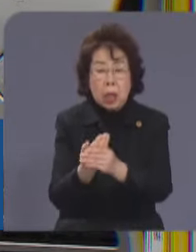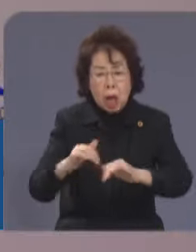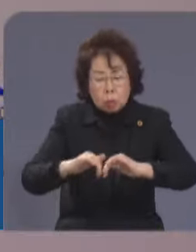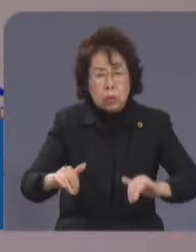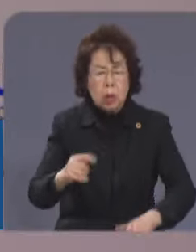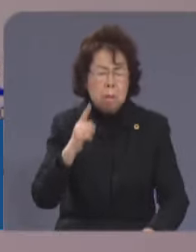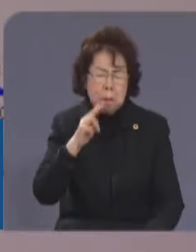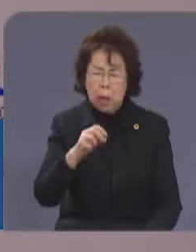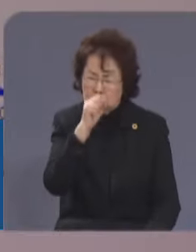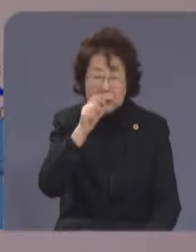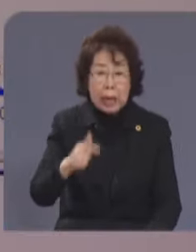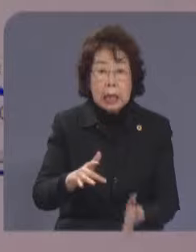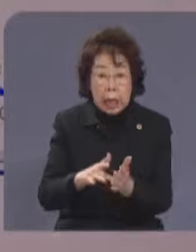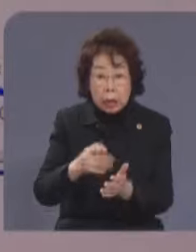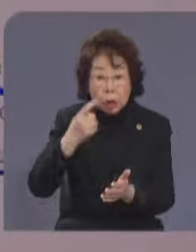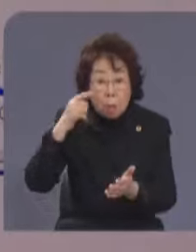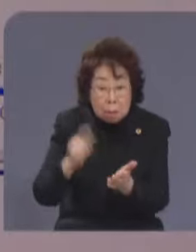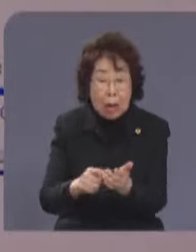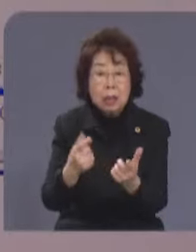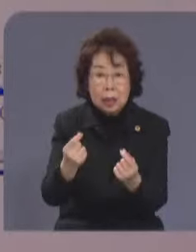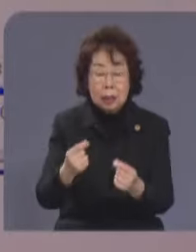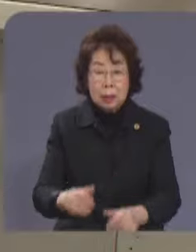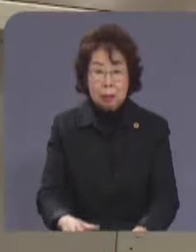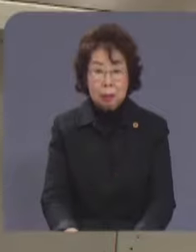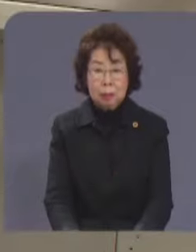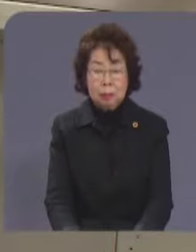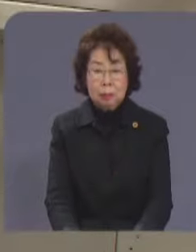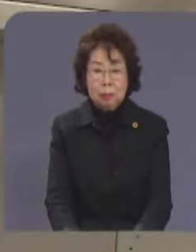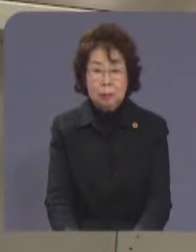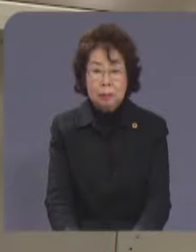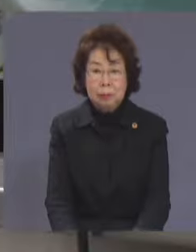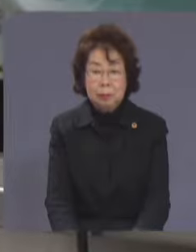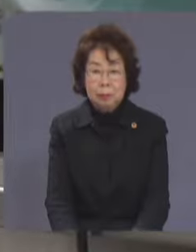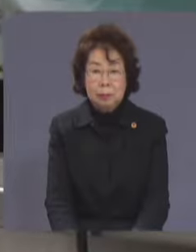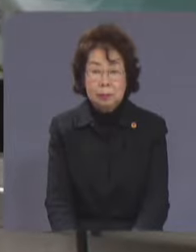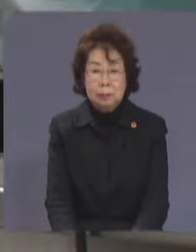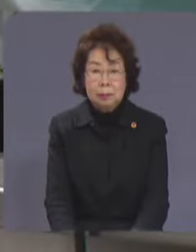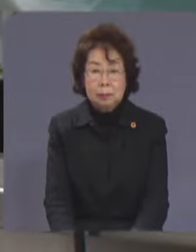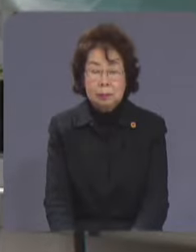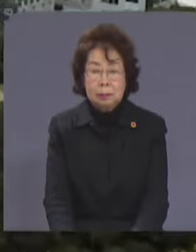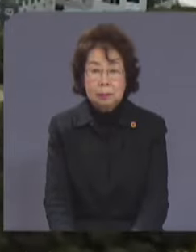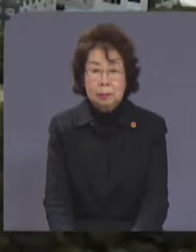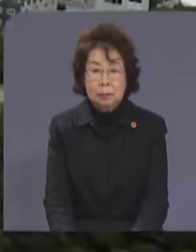분류된 살균제도 일부 검출된 것으로 드러났습니다.